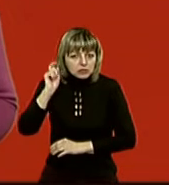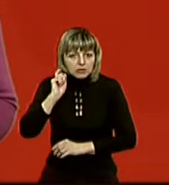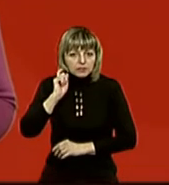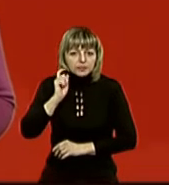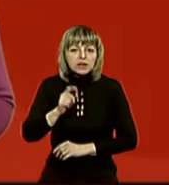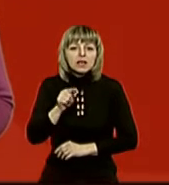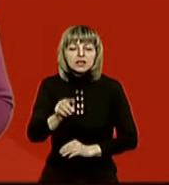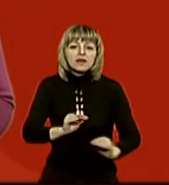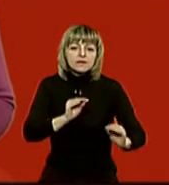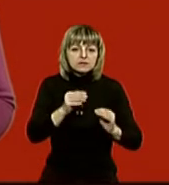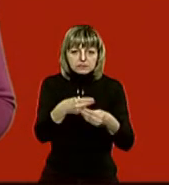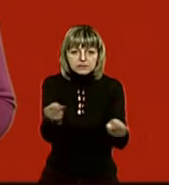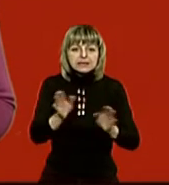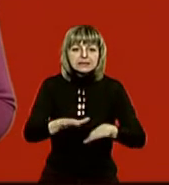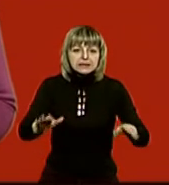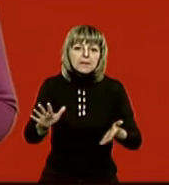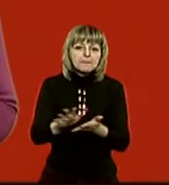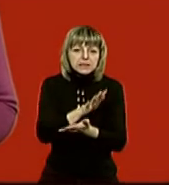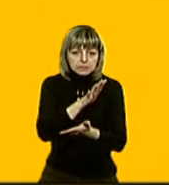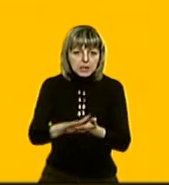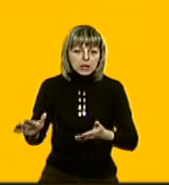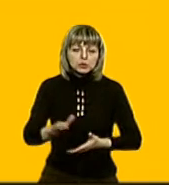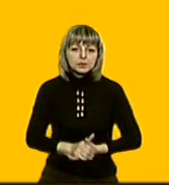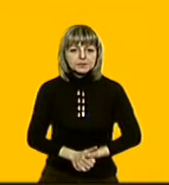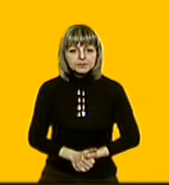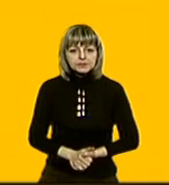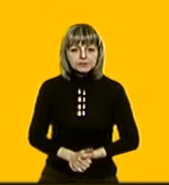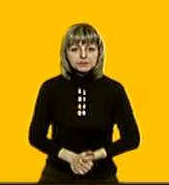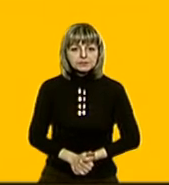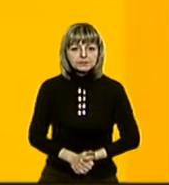Бухотний. Їх встановлять дітям безплатно.